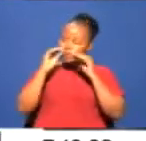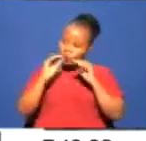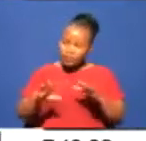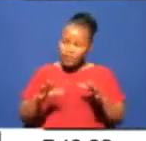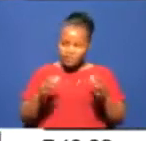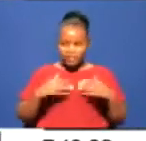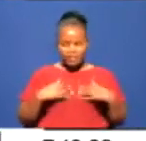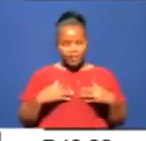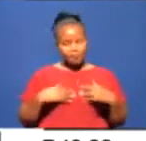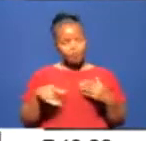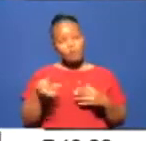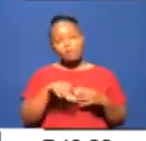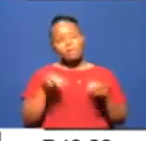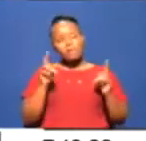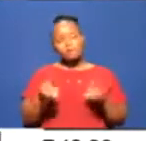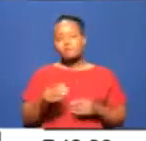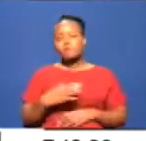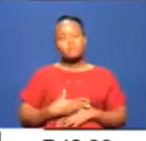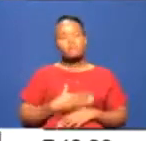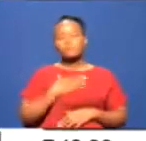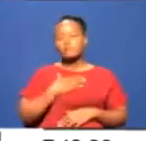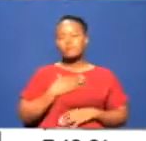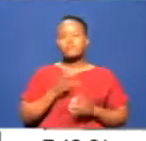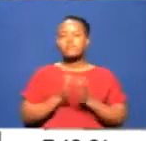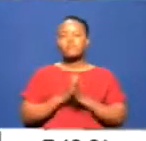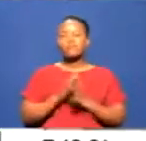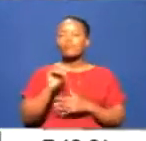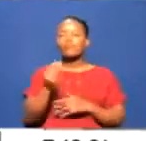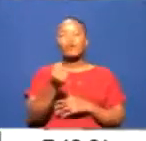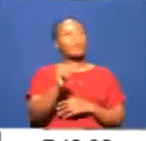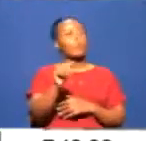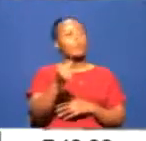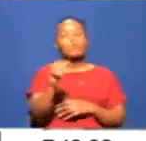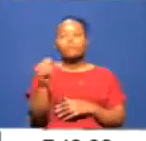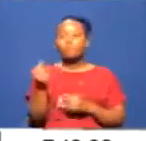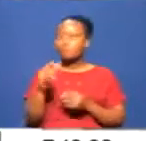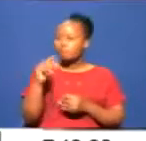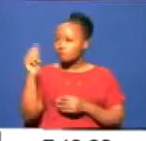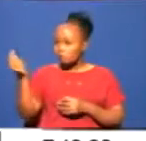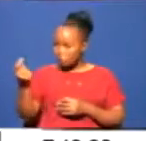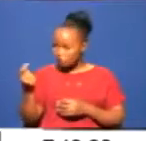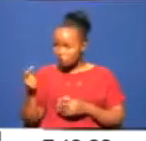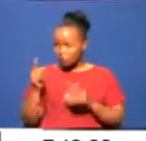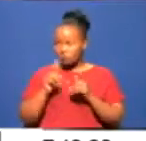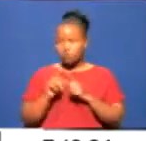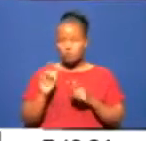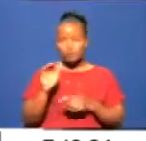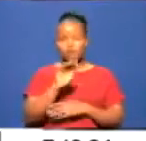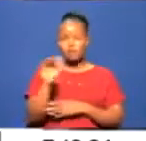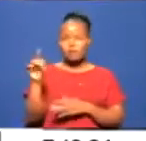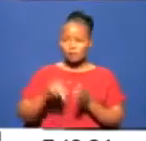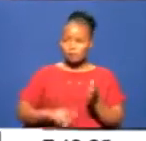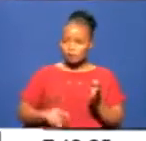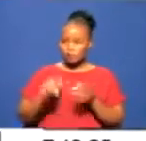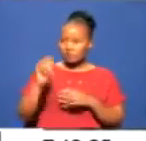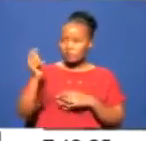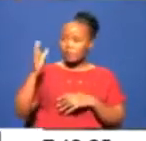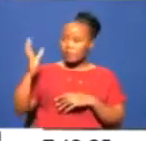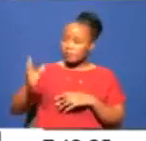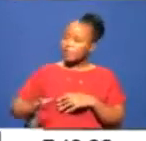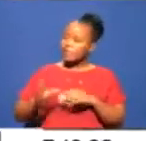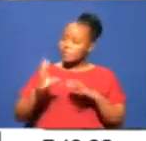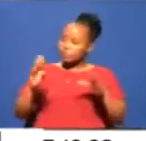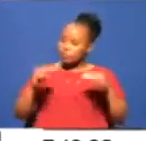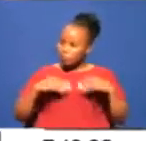tour Kenya, see Kenya. And there's a product for everyone. Alitoa wito kwa Wakenya wakumbatie utalii wa humu nchini,